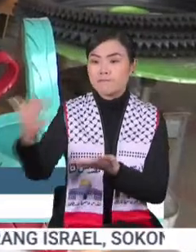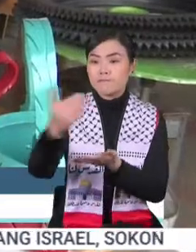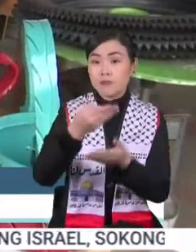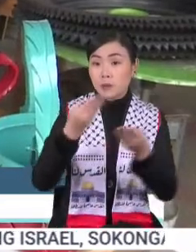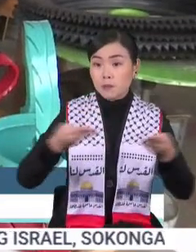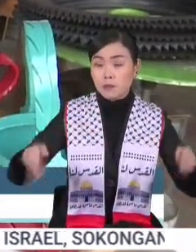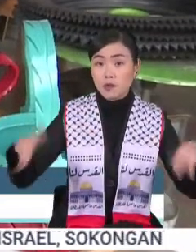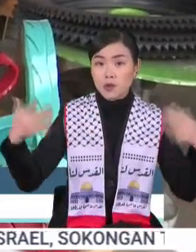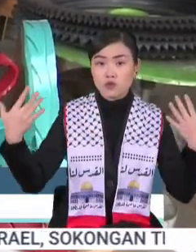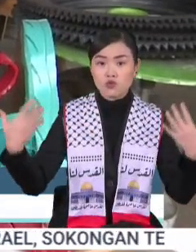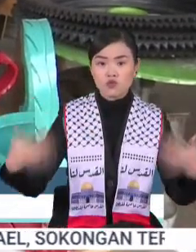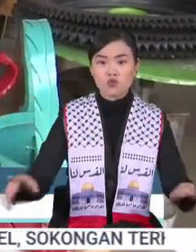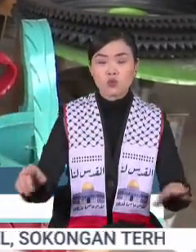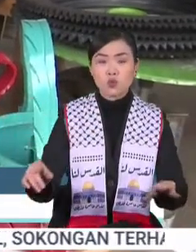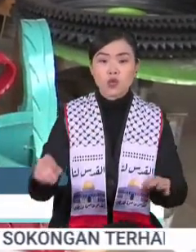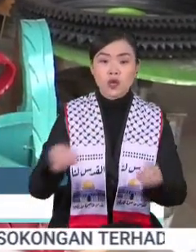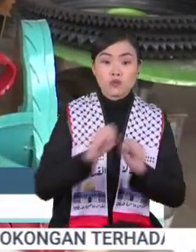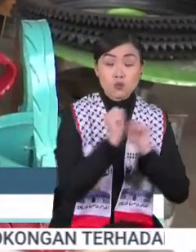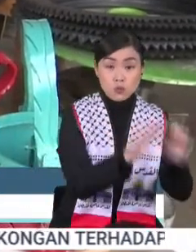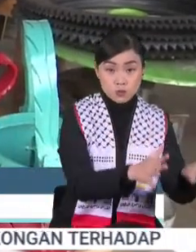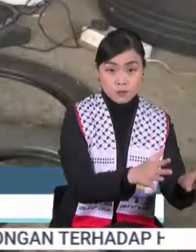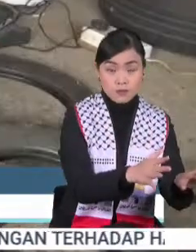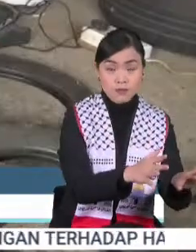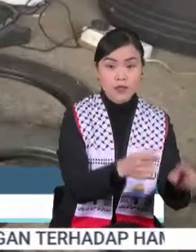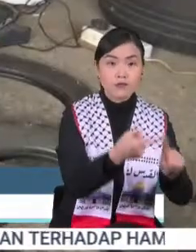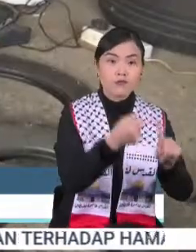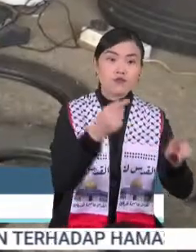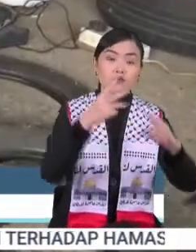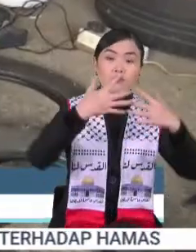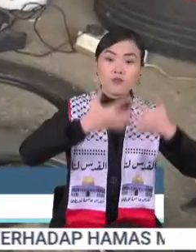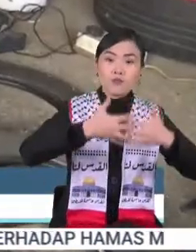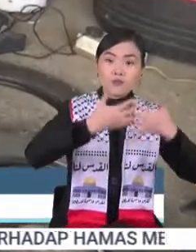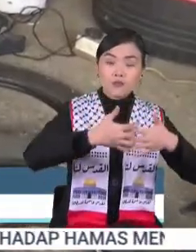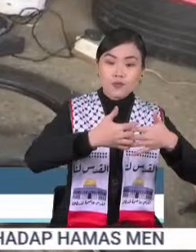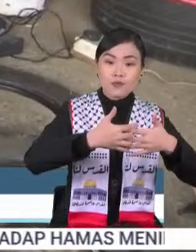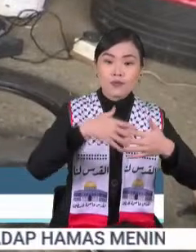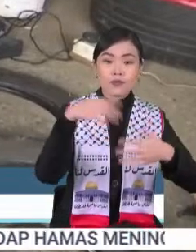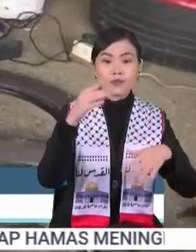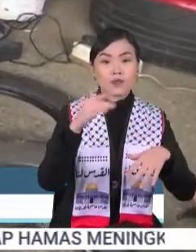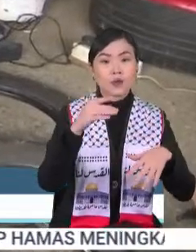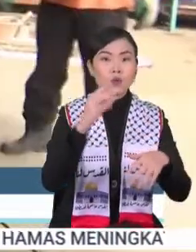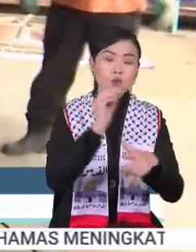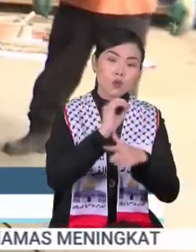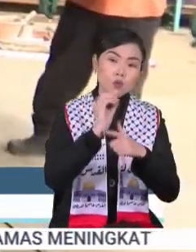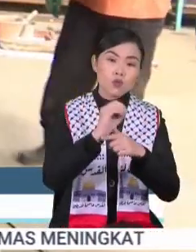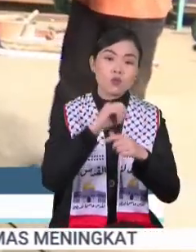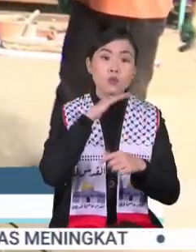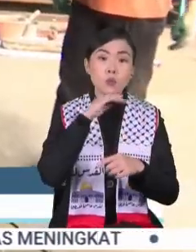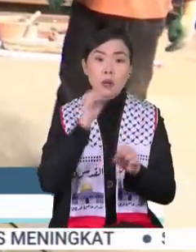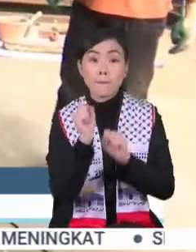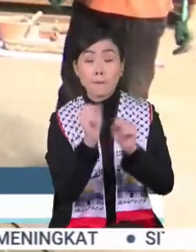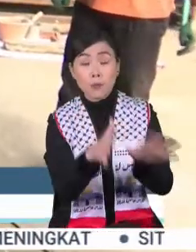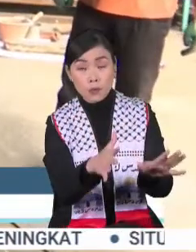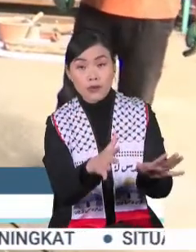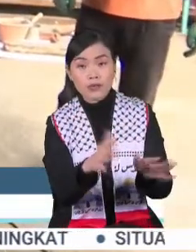berpotensi untuk dikitar semula dari kilang-kilang dan kedai tayar selain tapak pelupusan sampah